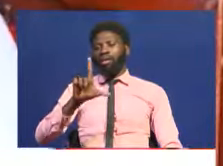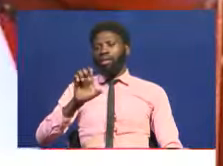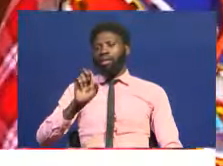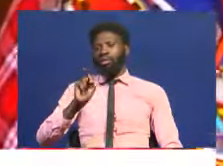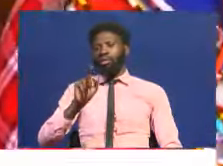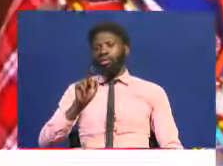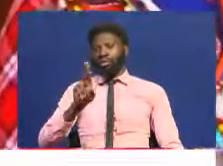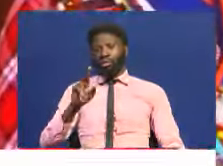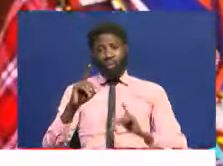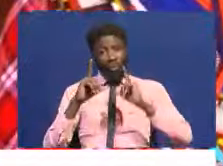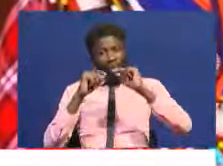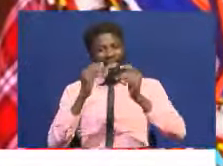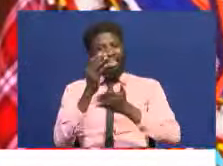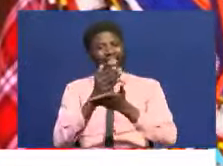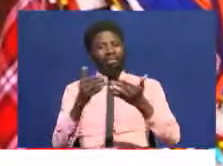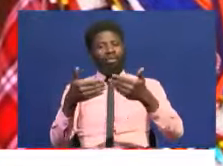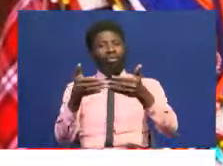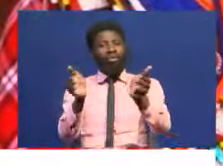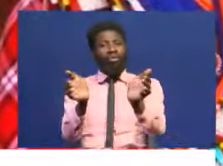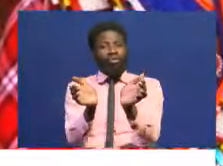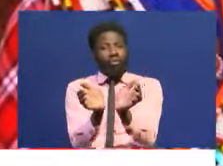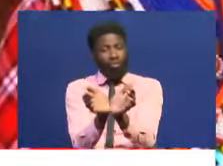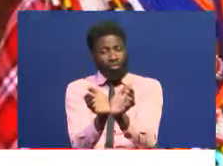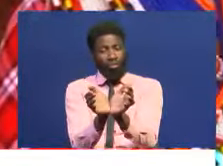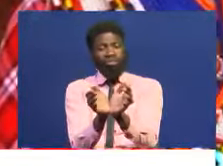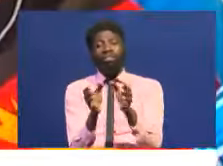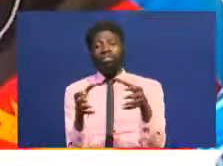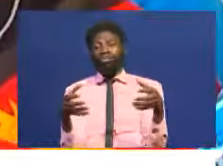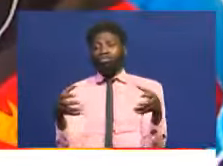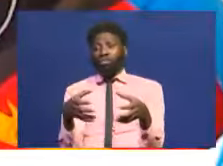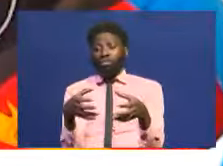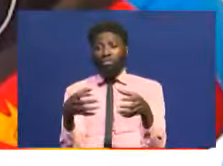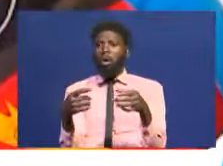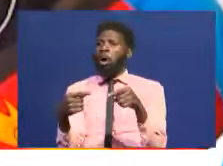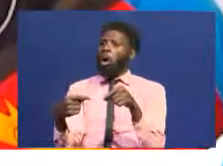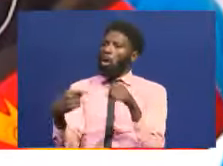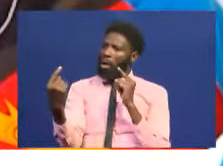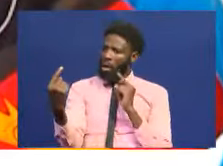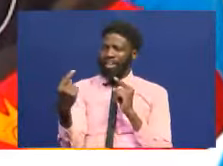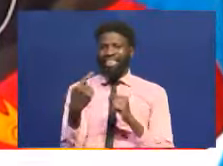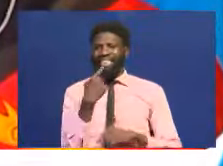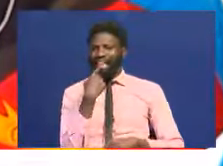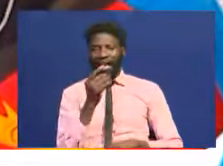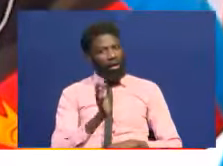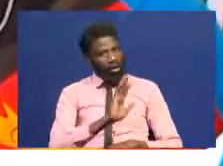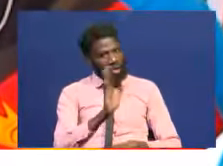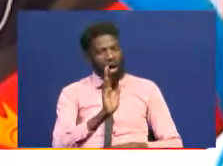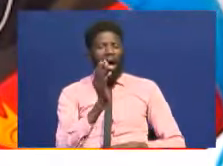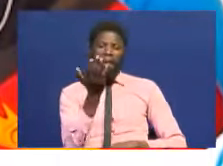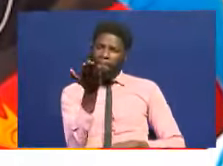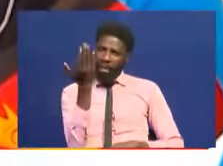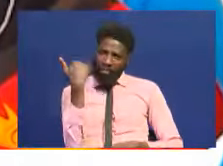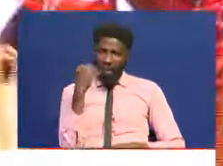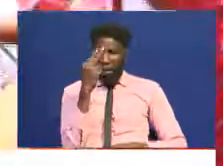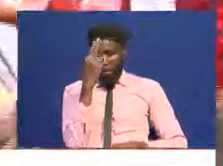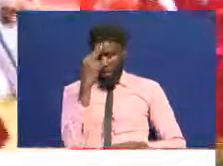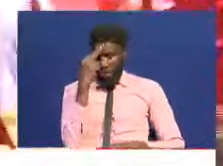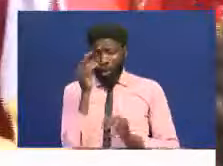ya kijamii yanayopinga uhamishaji huo, wakitaja hatua hiyo kuwa dhuluma ya jadi ya ardhi dhidi ya